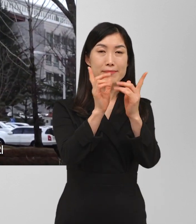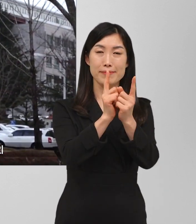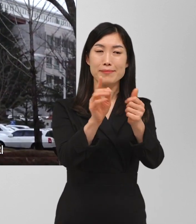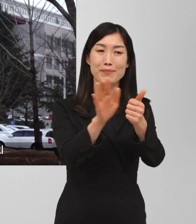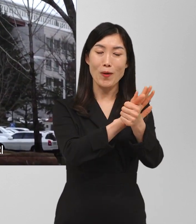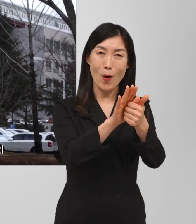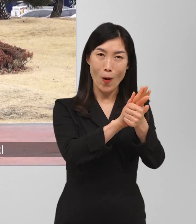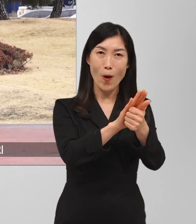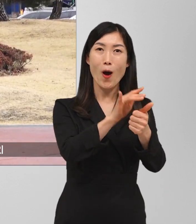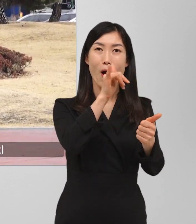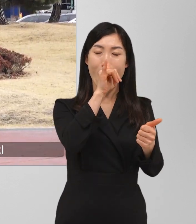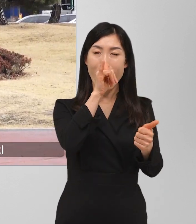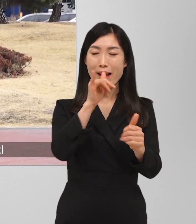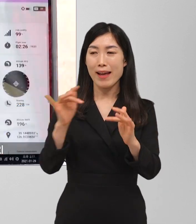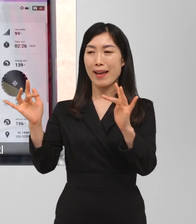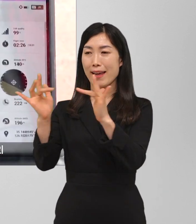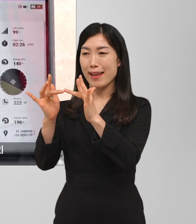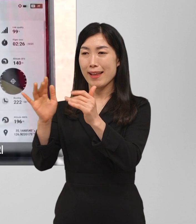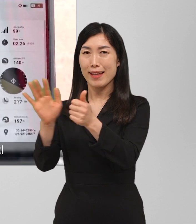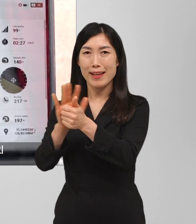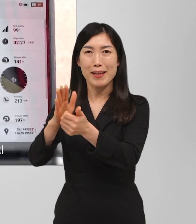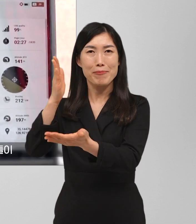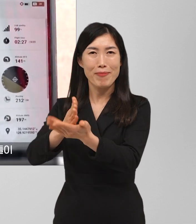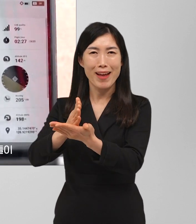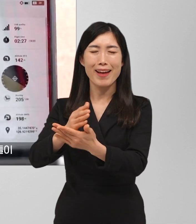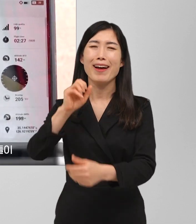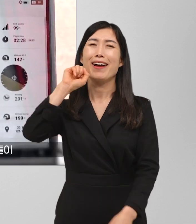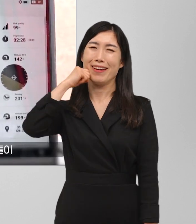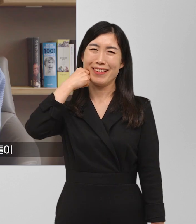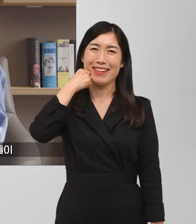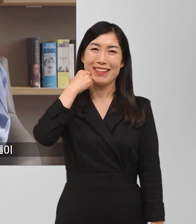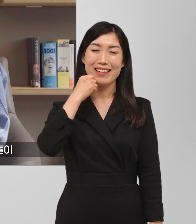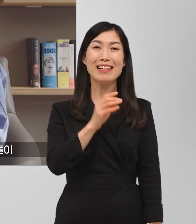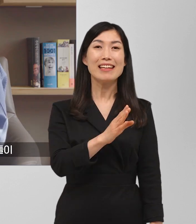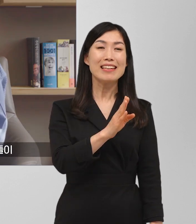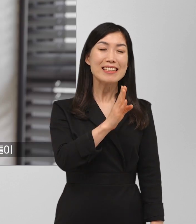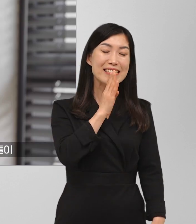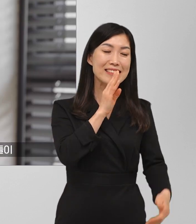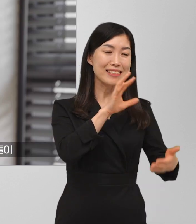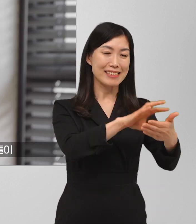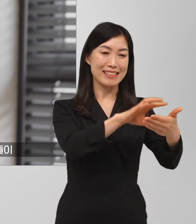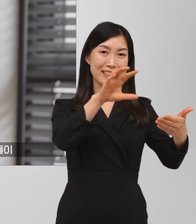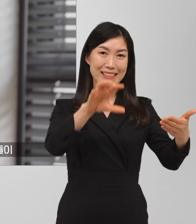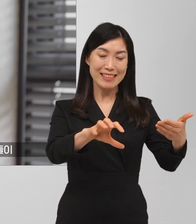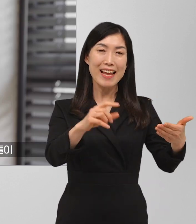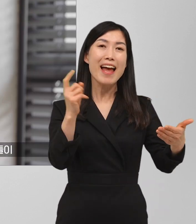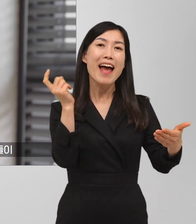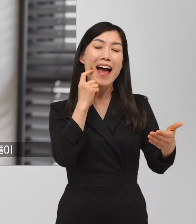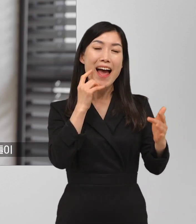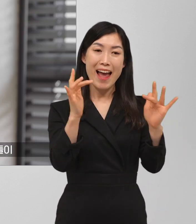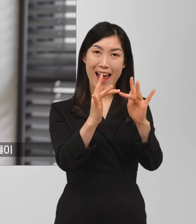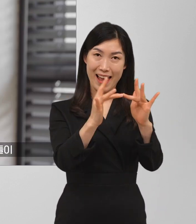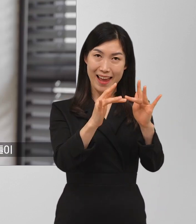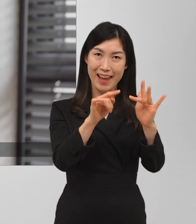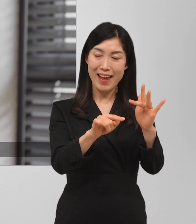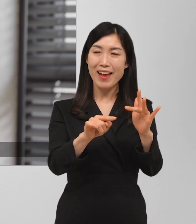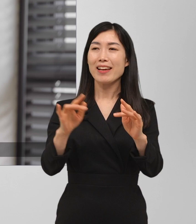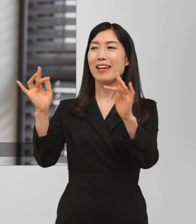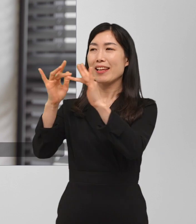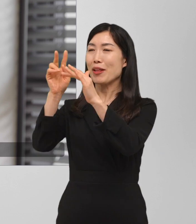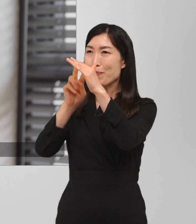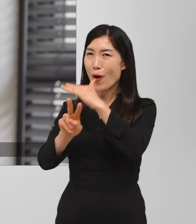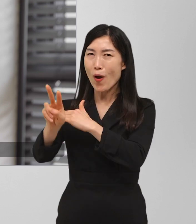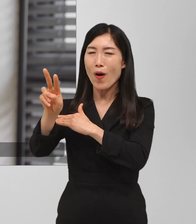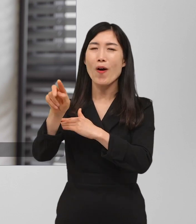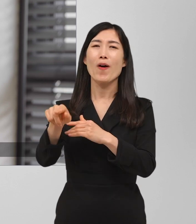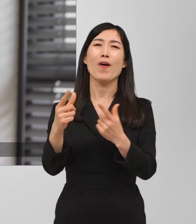특히나 피할 수 없는 이런 비대면 서비스를 하는 데 있어서의 메타, 디지털 트윈, 이런 가상 서비스의 어떤 비대면 채널들이